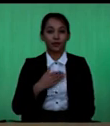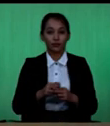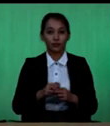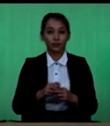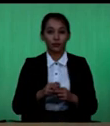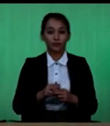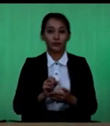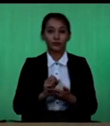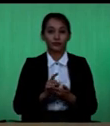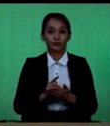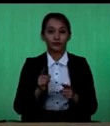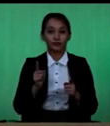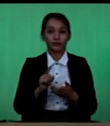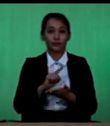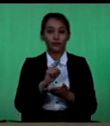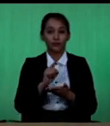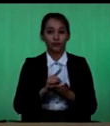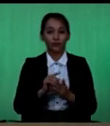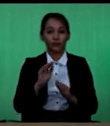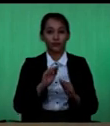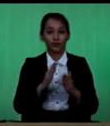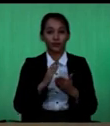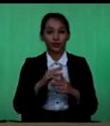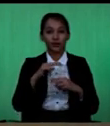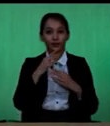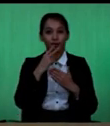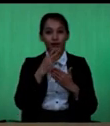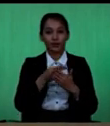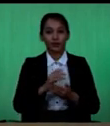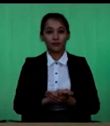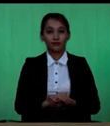sizlarga masalaning qisqa shartini tuzib beraman. Diqqat qiling.